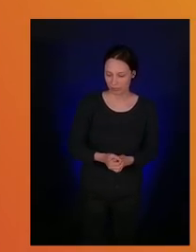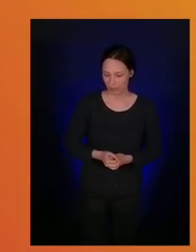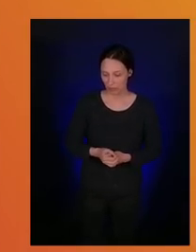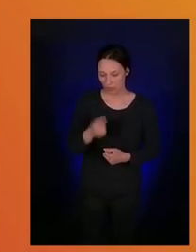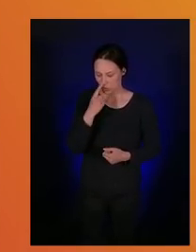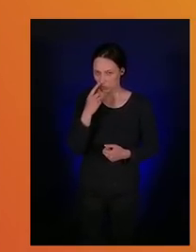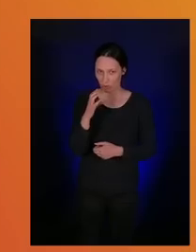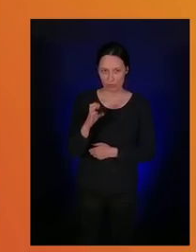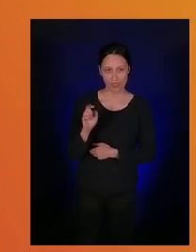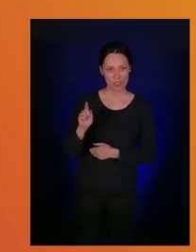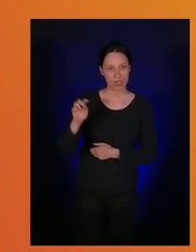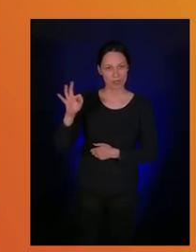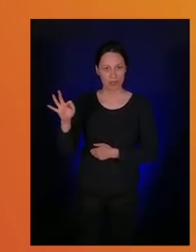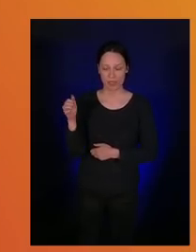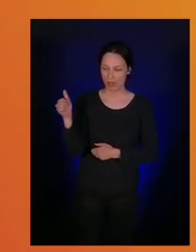effacement.